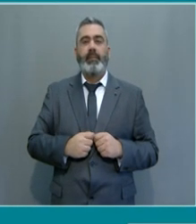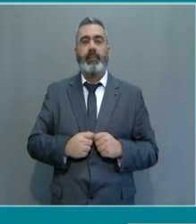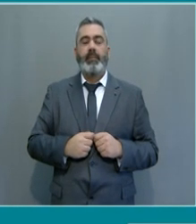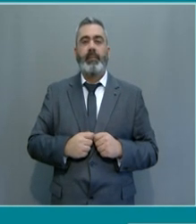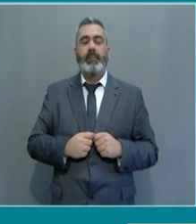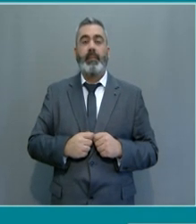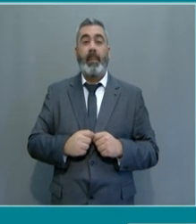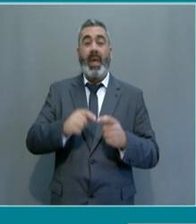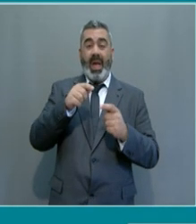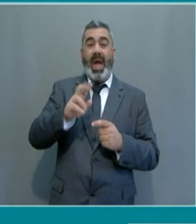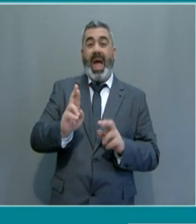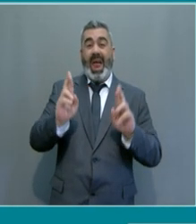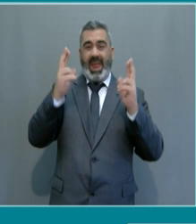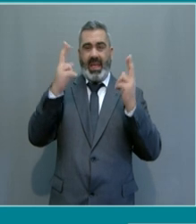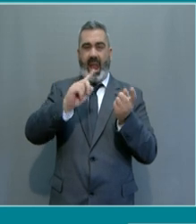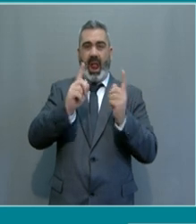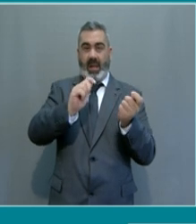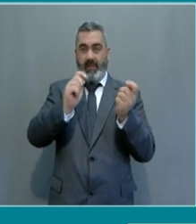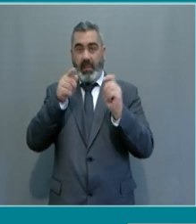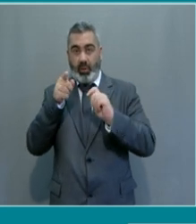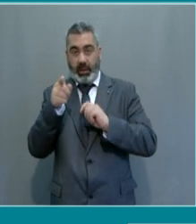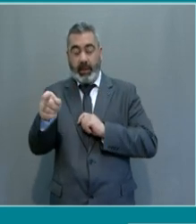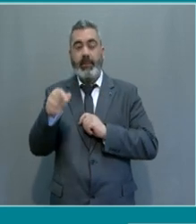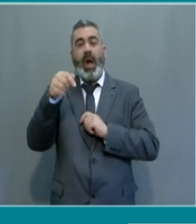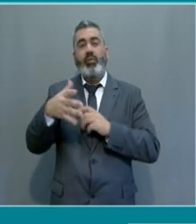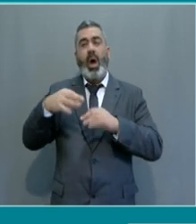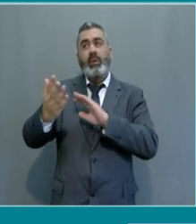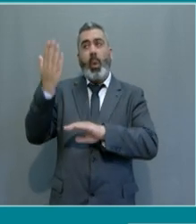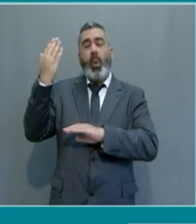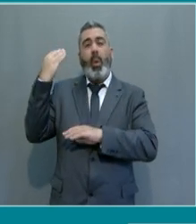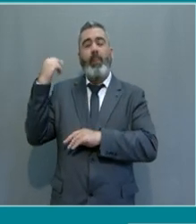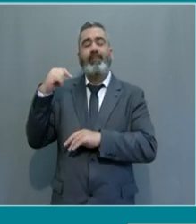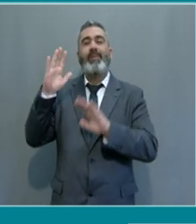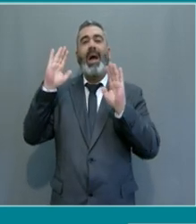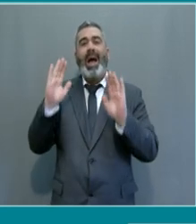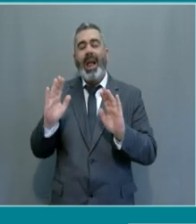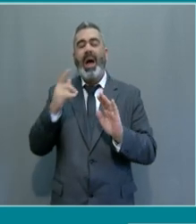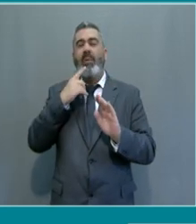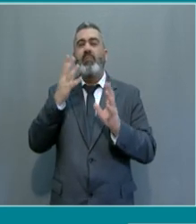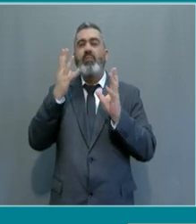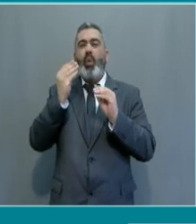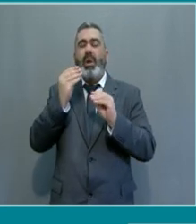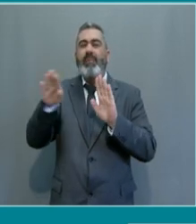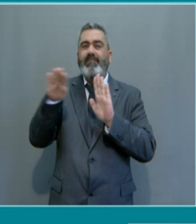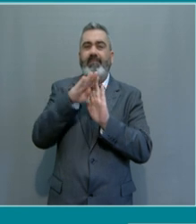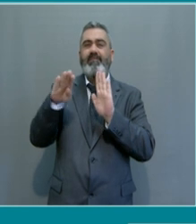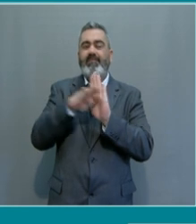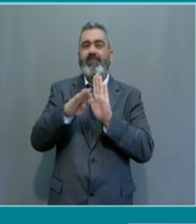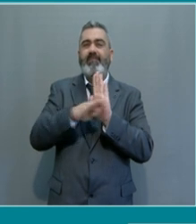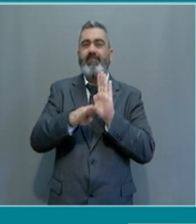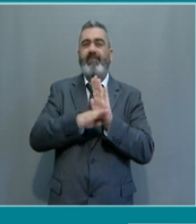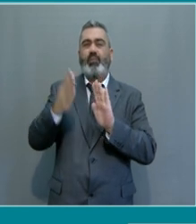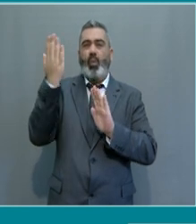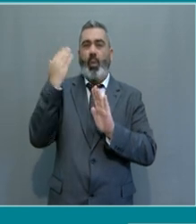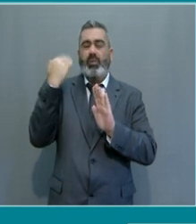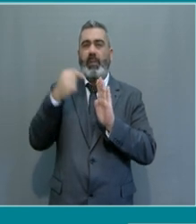Αυτή η μετάβαση ξεκίνησε πριν αρκετά χρόνια, αλλά νομίζω ότι πήρε ένα πλαίσιο πολύ πιο συγκεκριμένο το